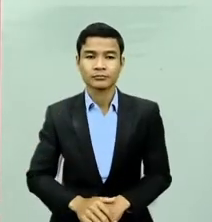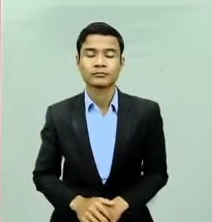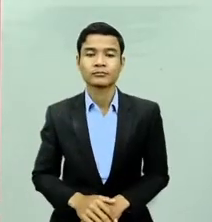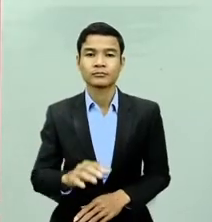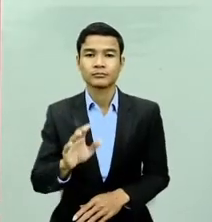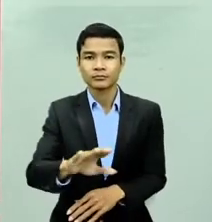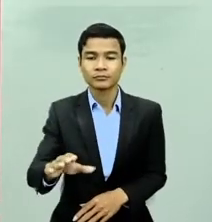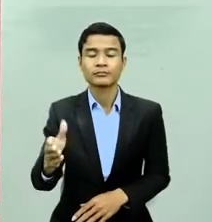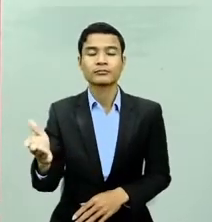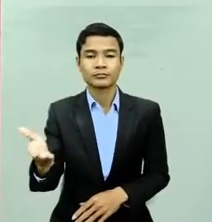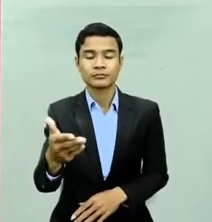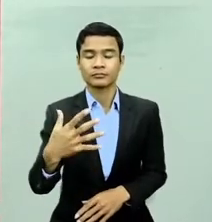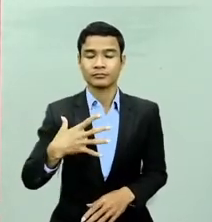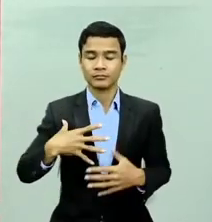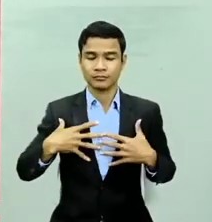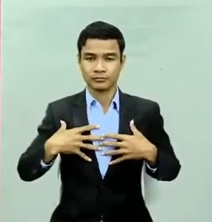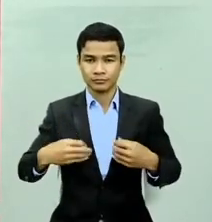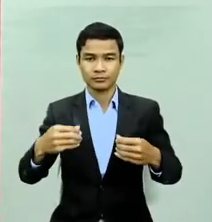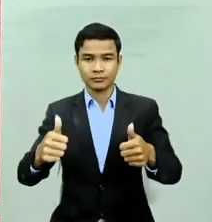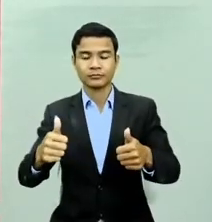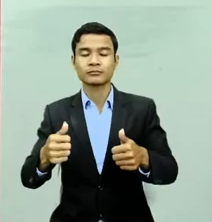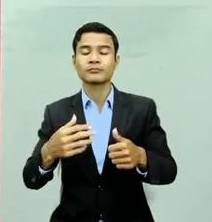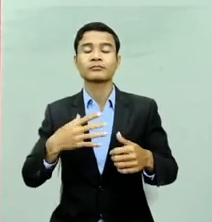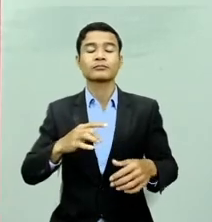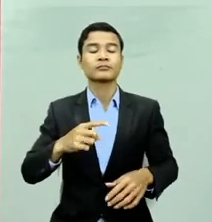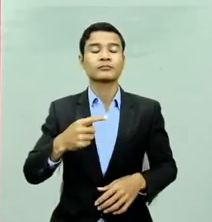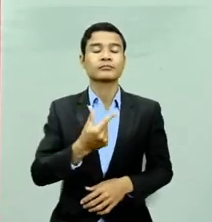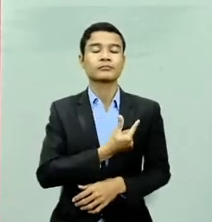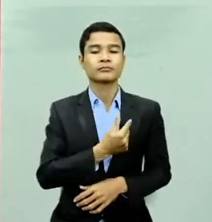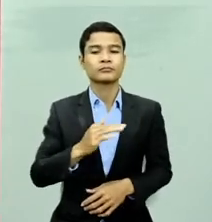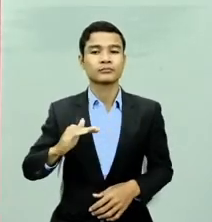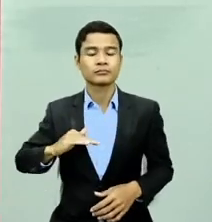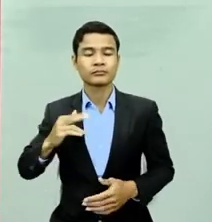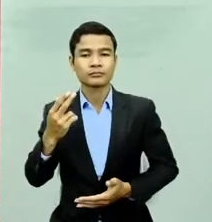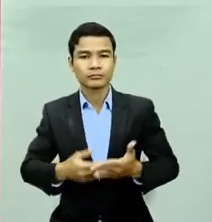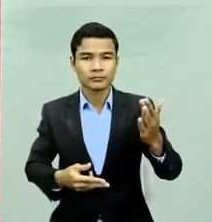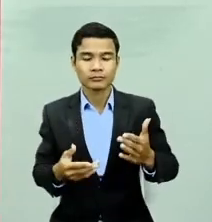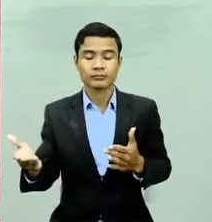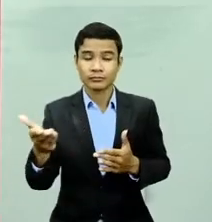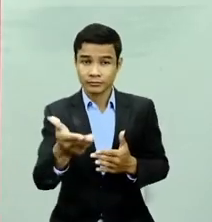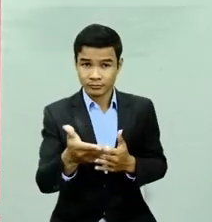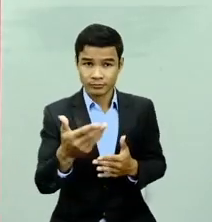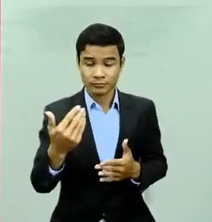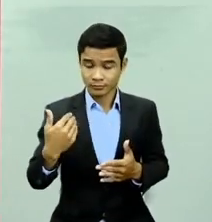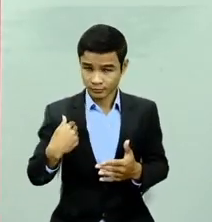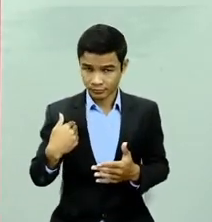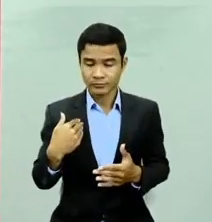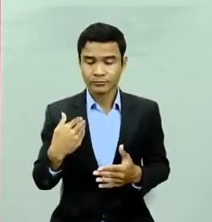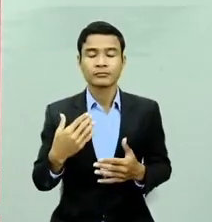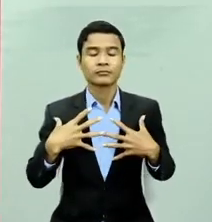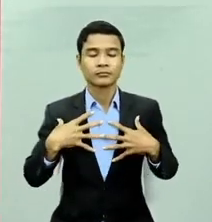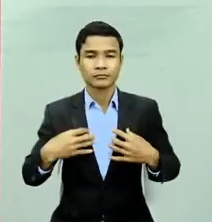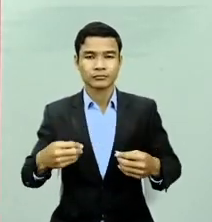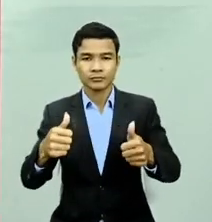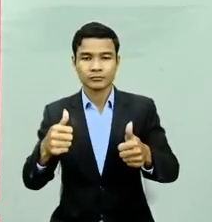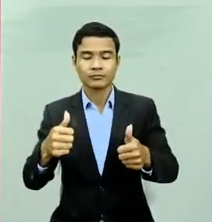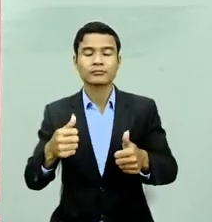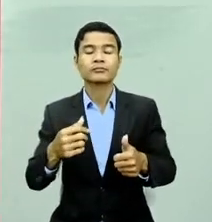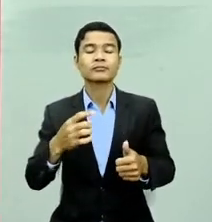ôn rồi con mình sẽ gặp hiệp lọ để xa vậy con. Chạy ta con tăng ọc ní mình sẽ gặp hiệp lọ để xa vậy đá.